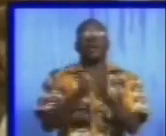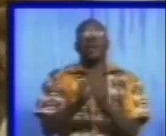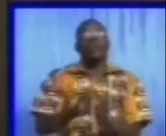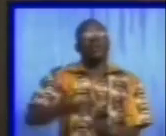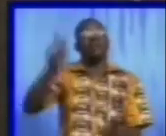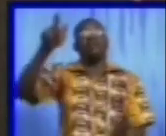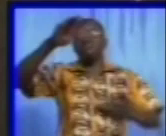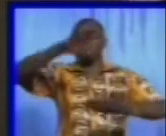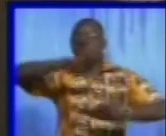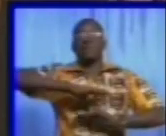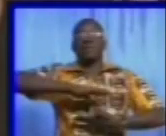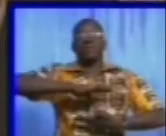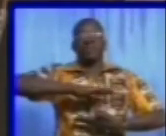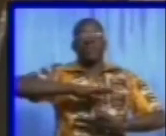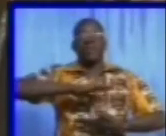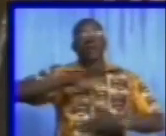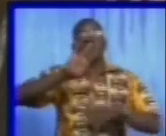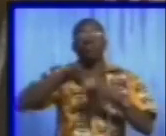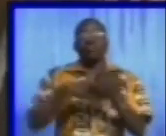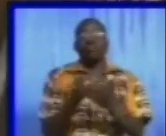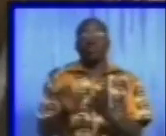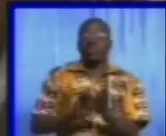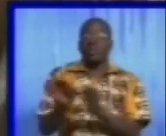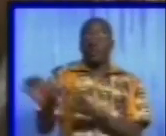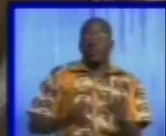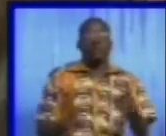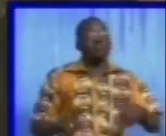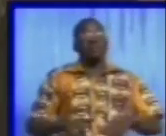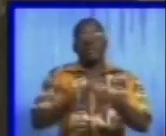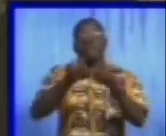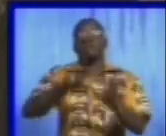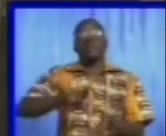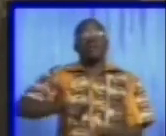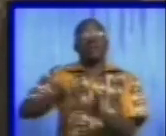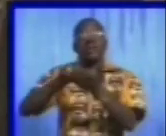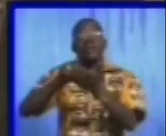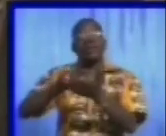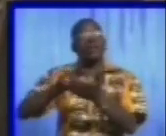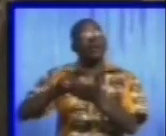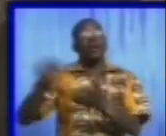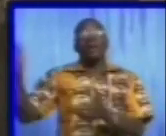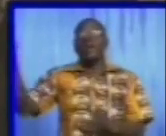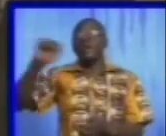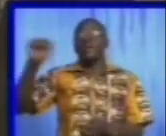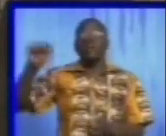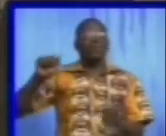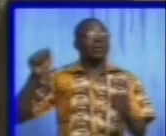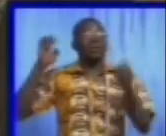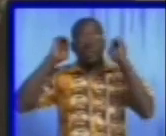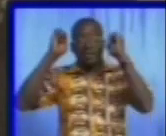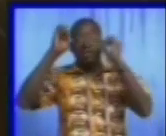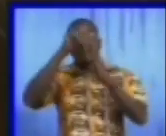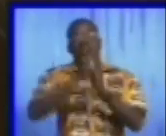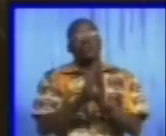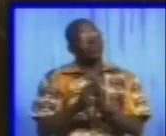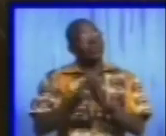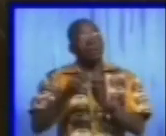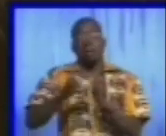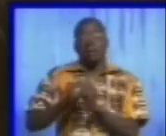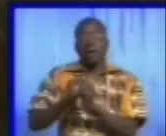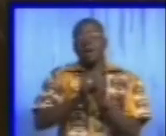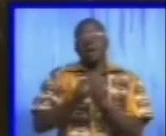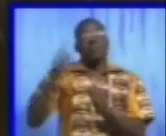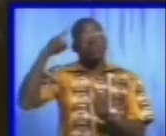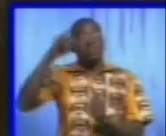grande satisfaction. Tout compte fait, des défis majeurs restent à relever. Il s'agit entre autres d'assurer la pleine éducation à l'ensemble de la population, des